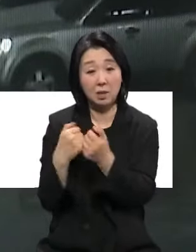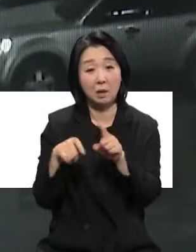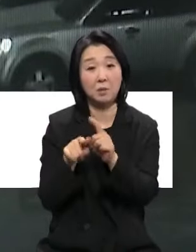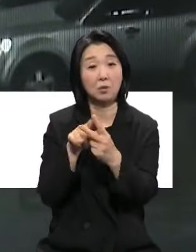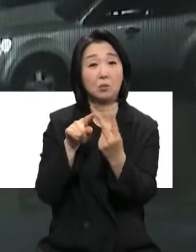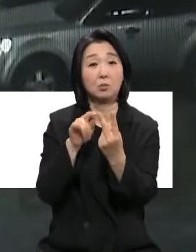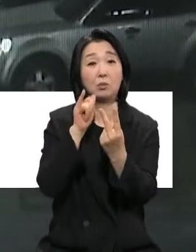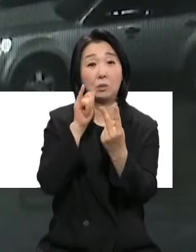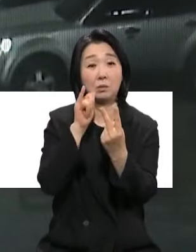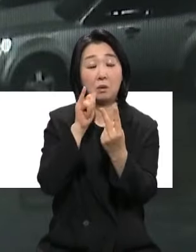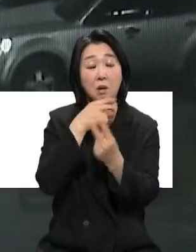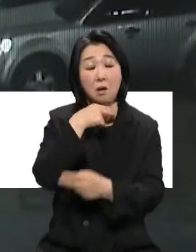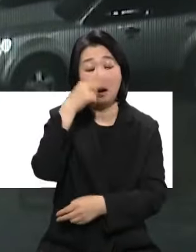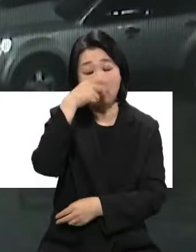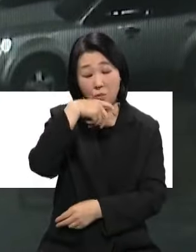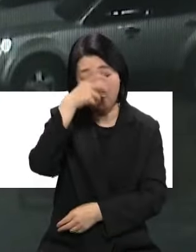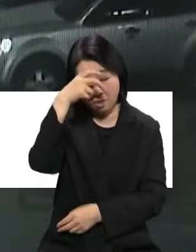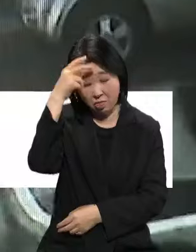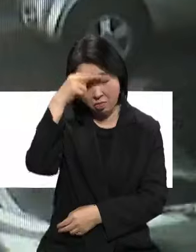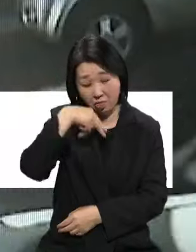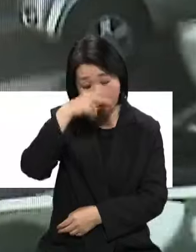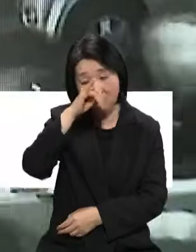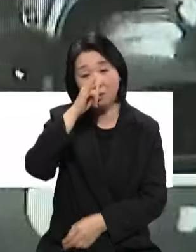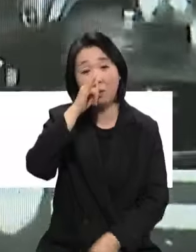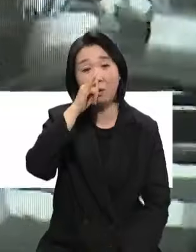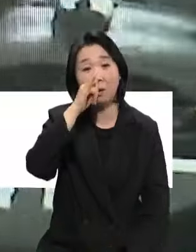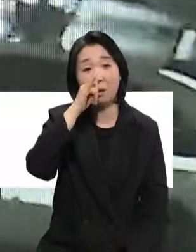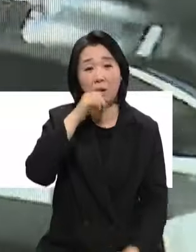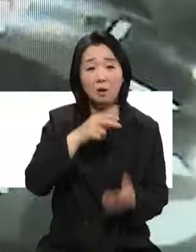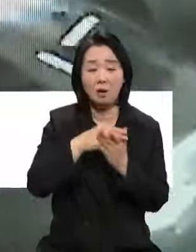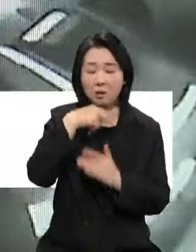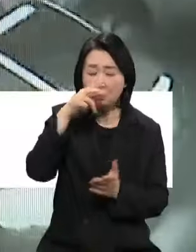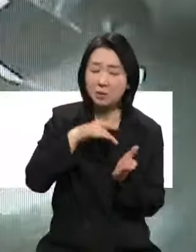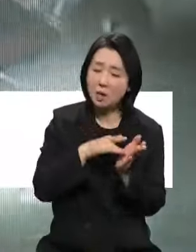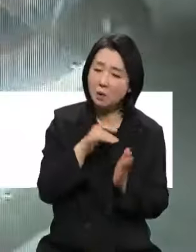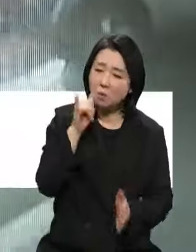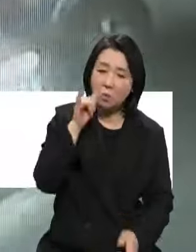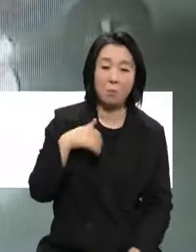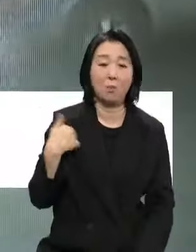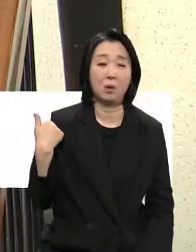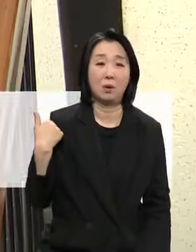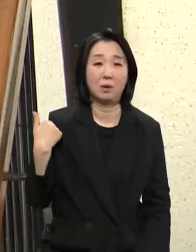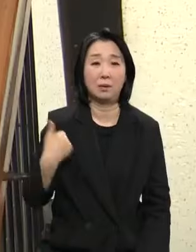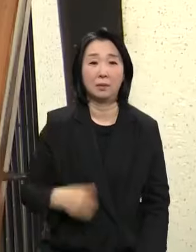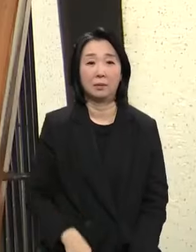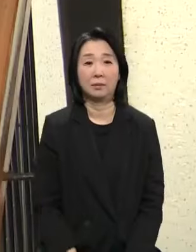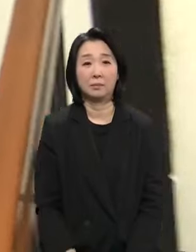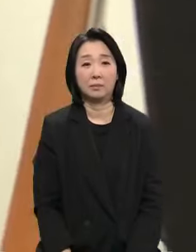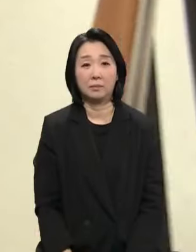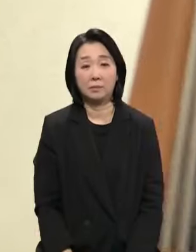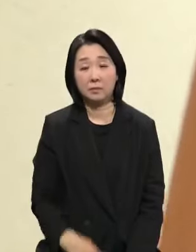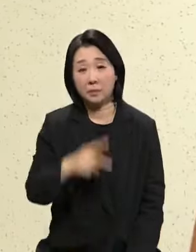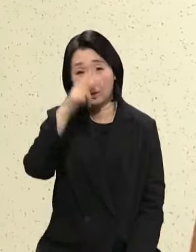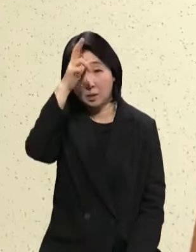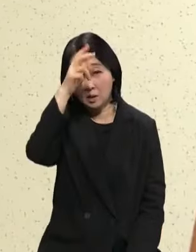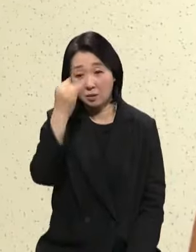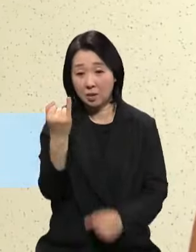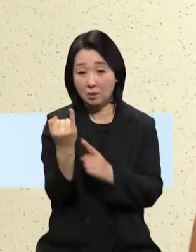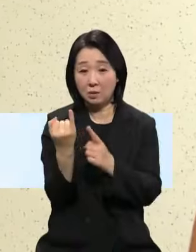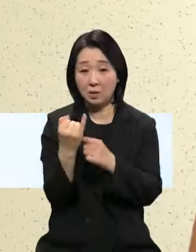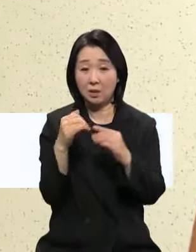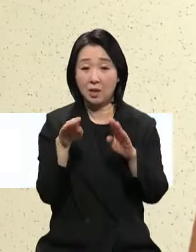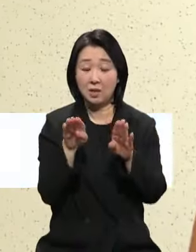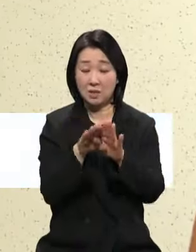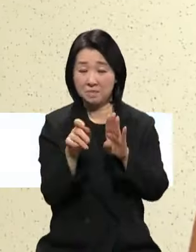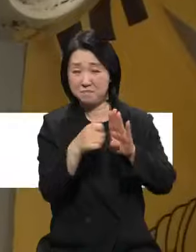계셨어요 술을 많이 드신 거 같아요 내가 볼때 술인지 술인지 약물 복용 있지는 모르겠지만 경찰이이 여성의 집 문을